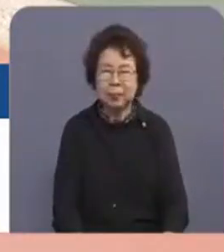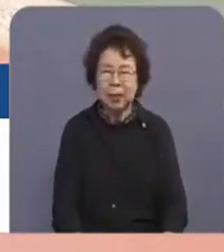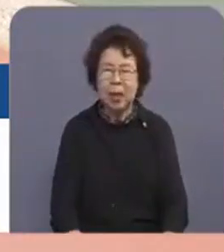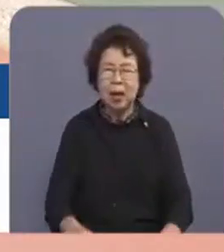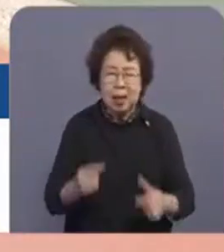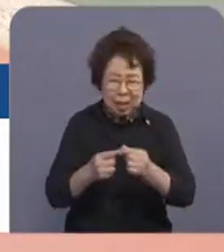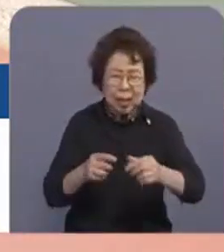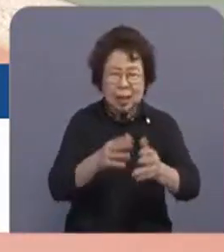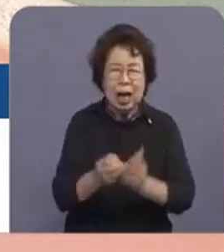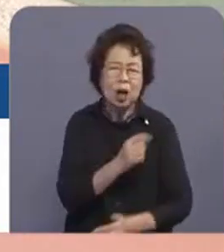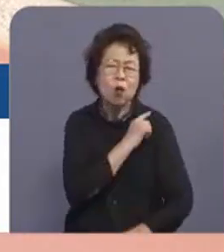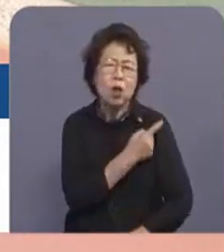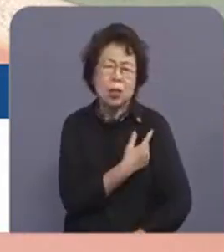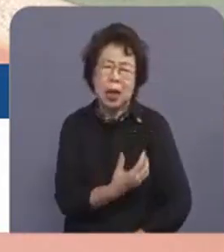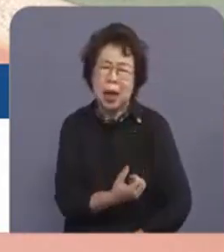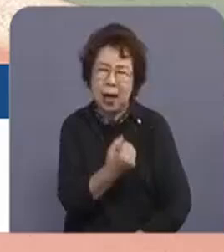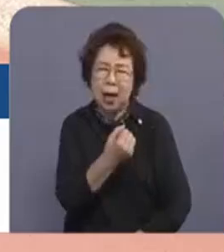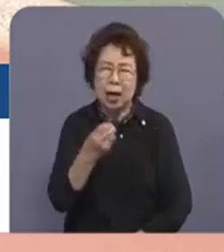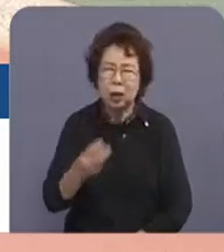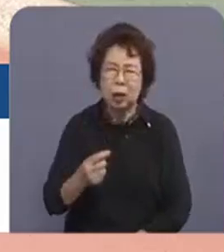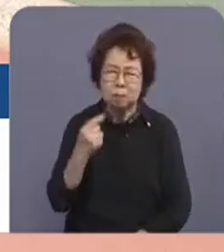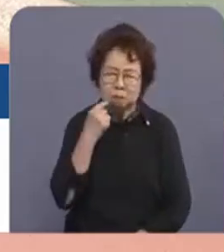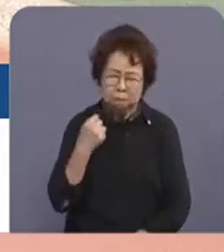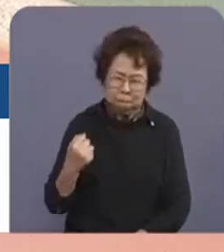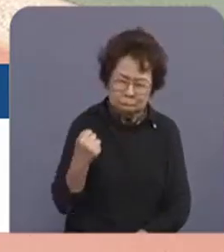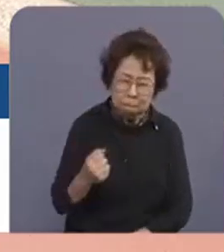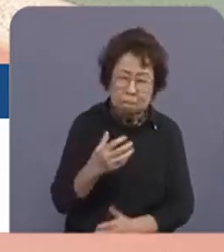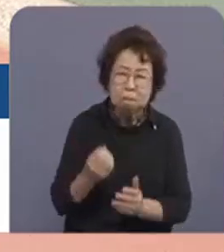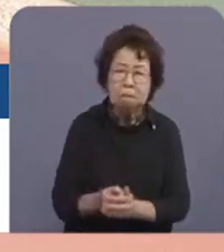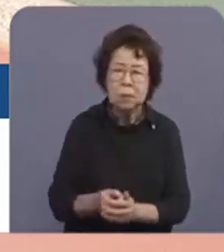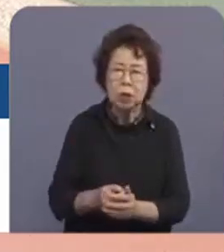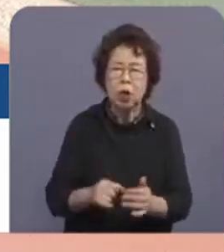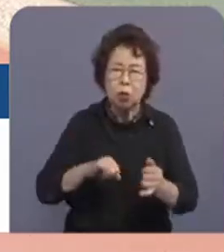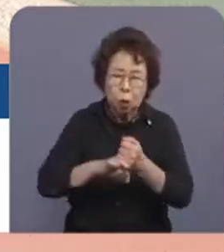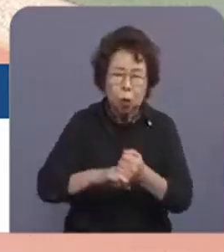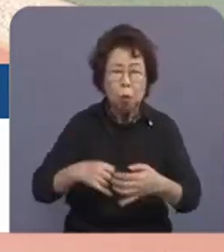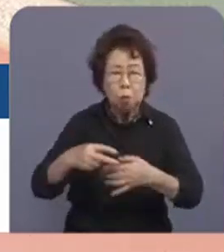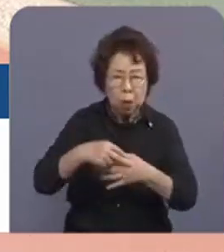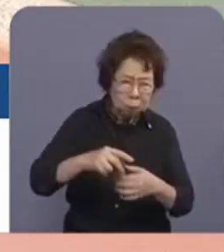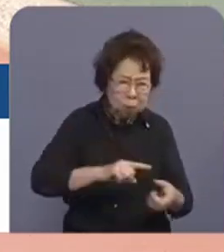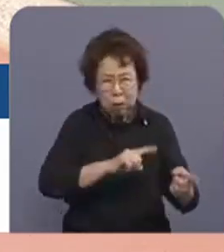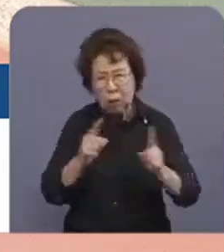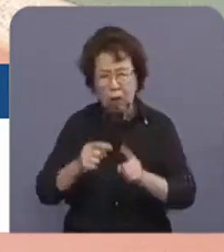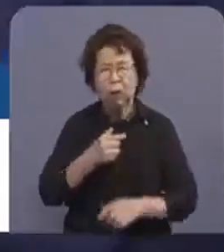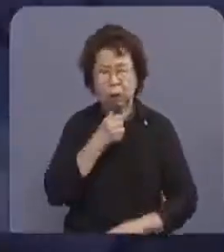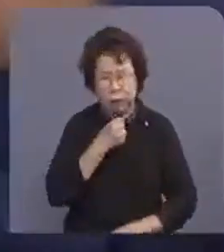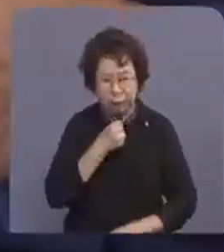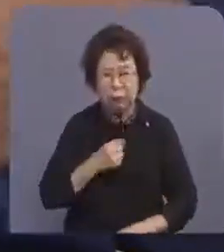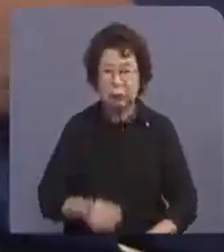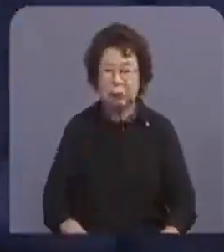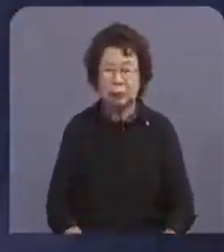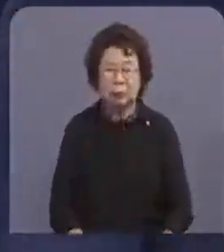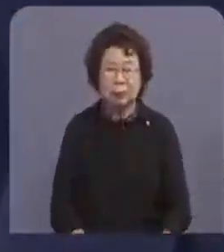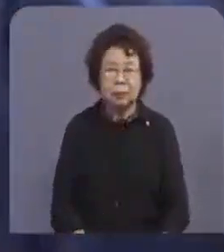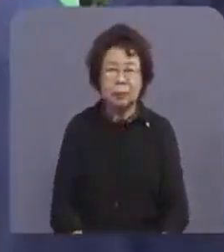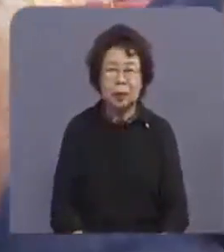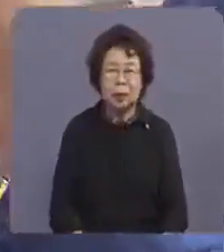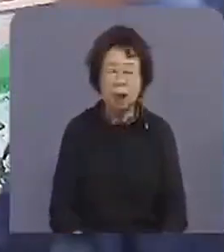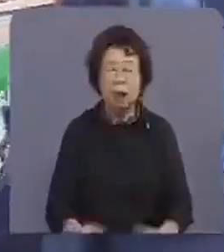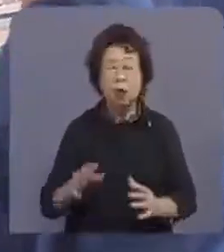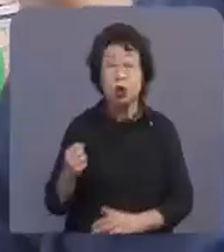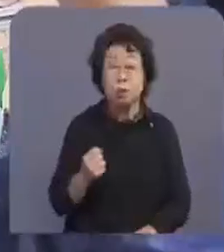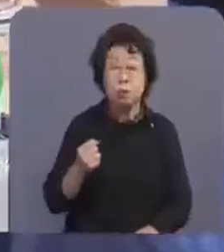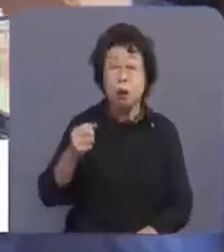제1당의 권한으로 그리고 강한 의지로 이 부분 반드시 주민과 함께 이뤄내겠습니다. 국민의힘